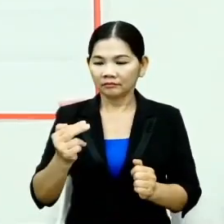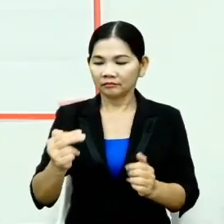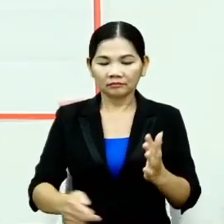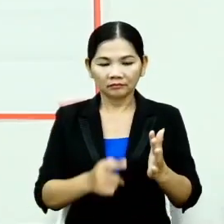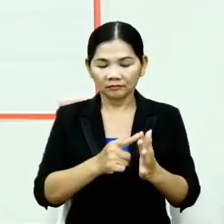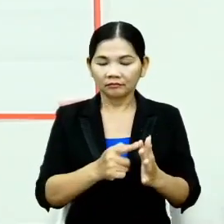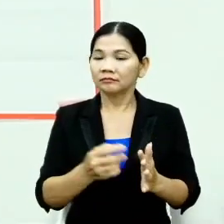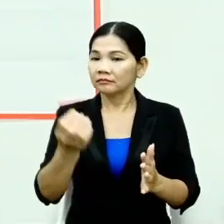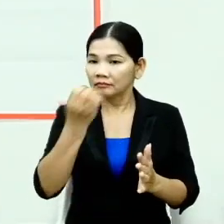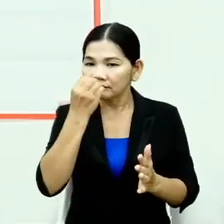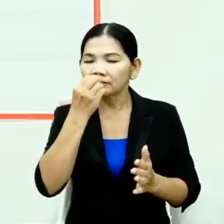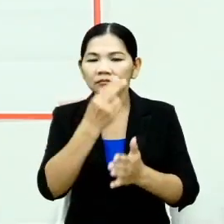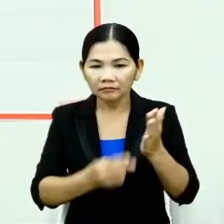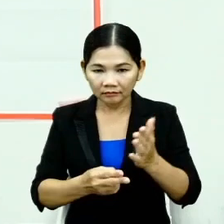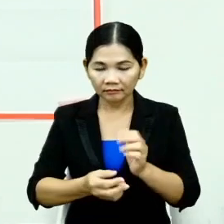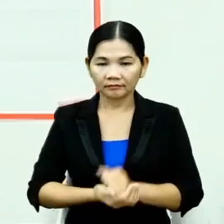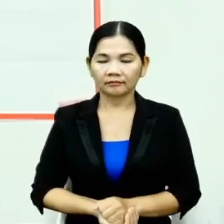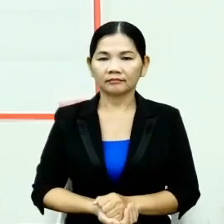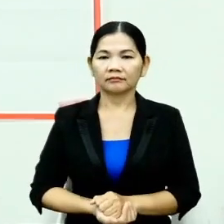ដែរ